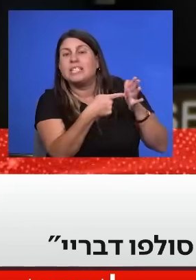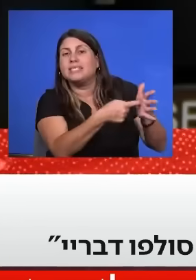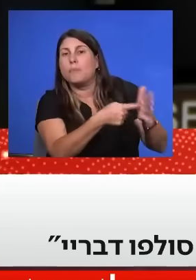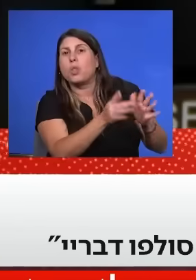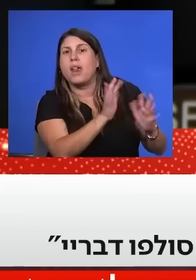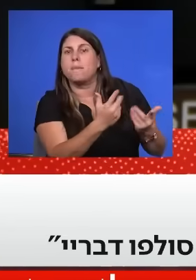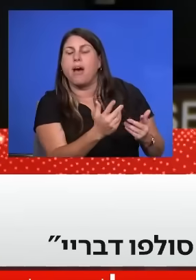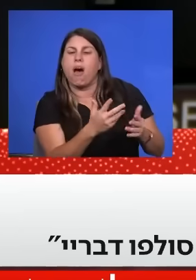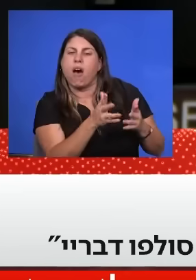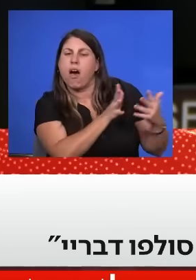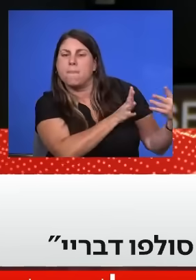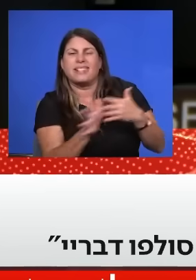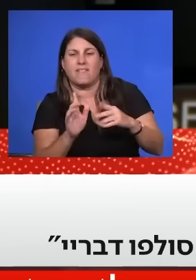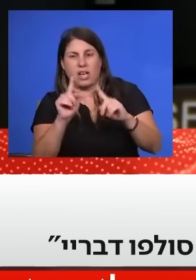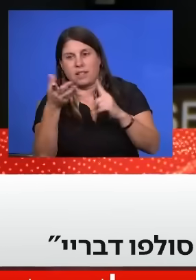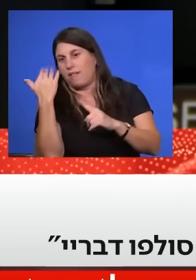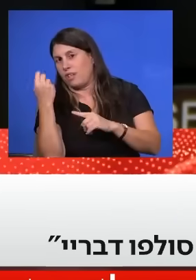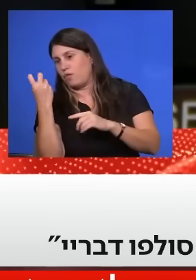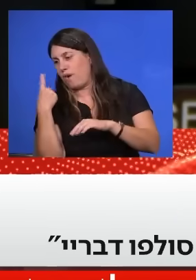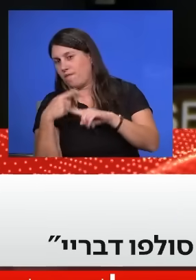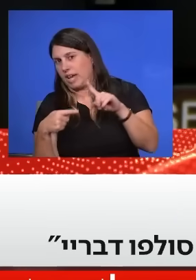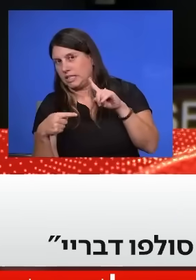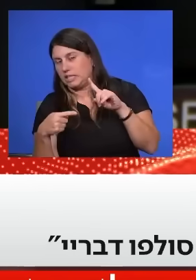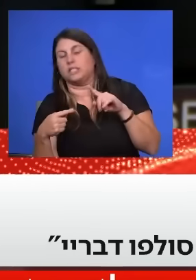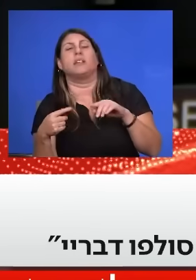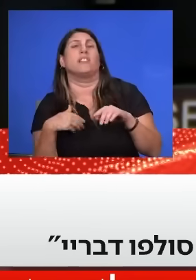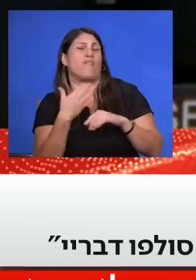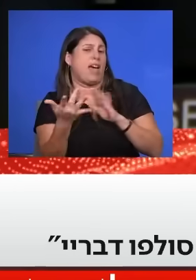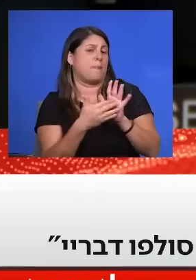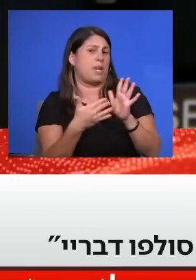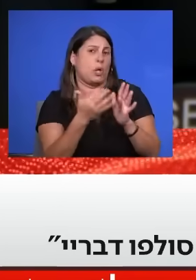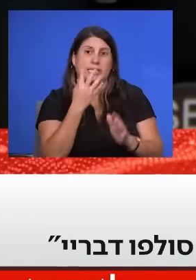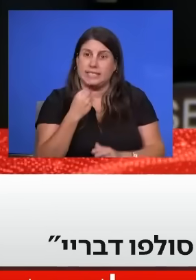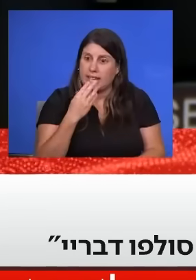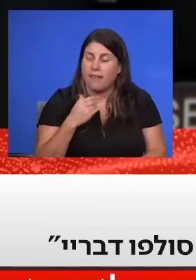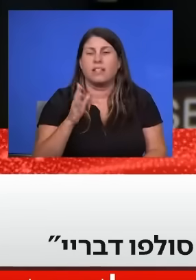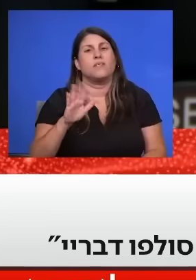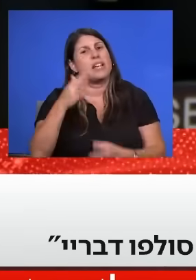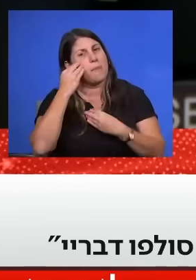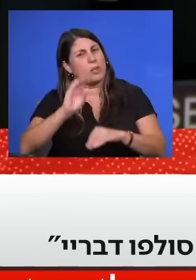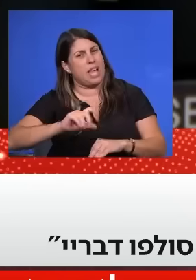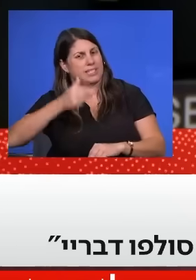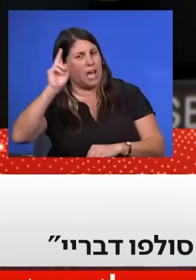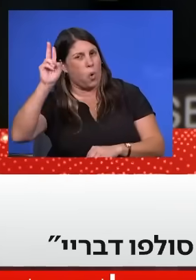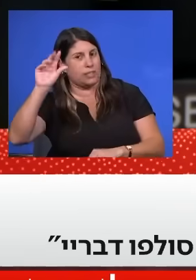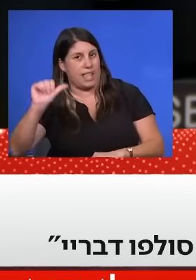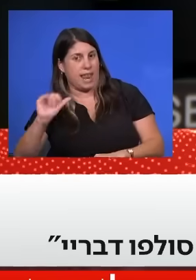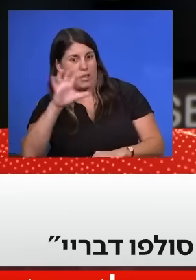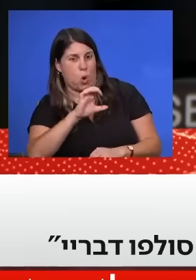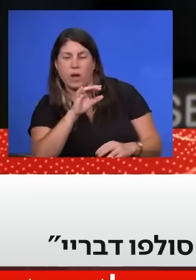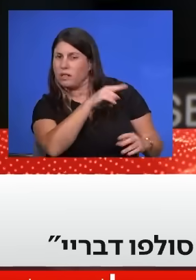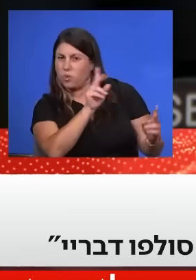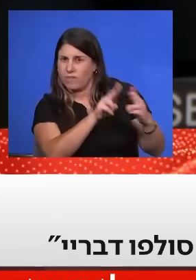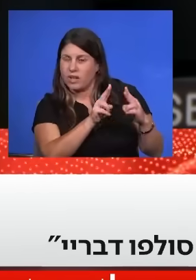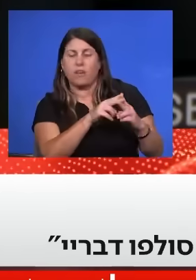לפני שבועיים וחצי, ואחרי הביקורת הישראלית, אחרי ההודעה ששר החוץ אלי כהן לא נפגש איתו, ועוד גורמים נוספים קראו לו להתפטר,